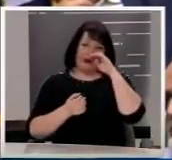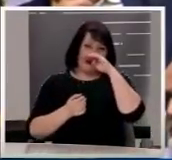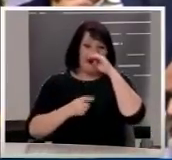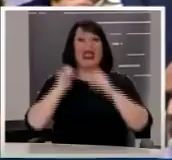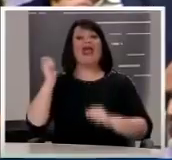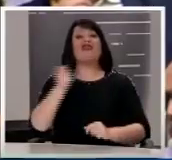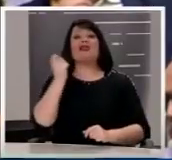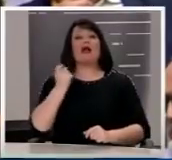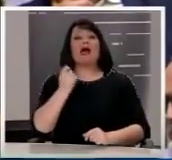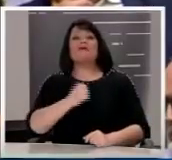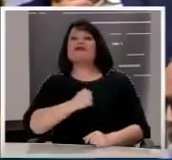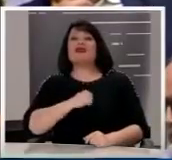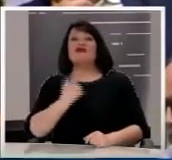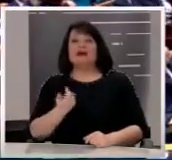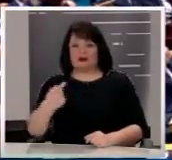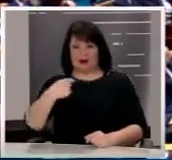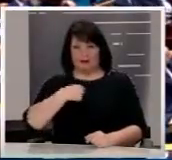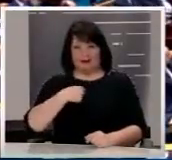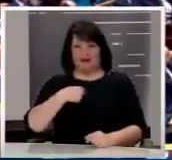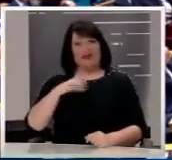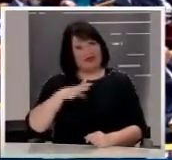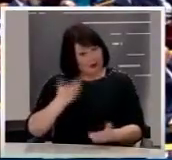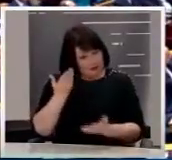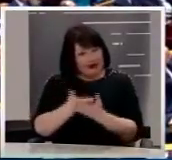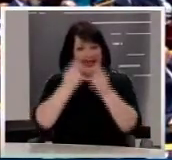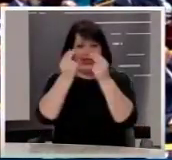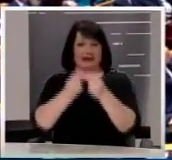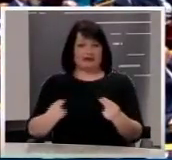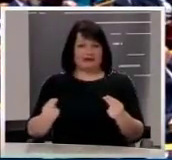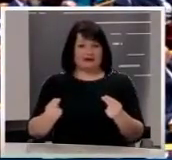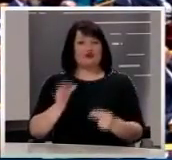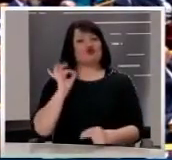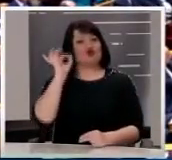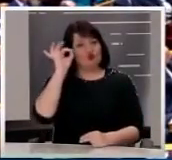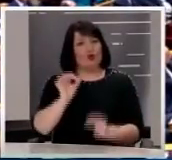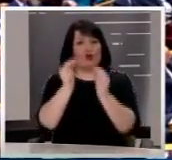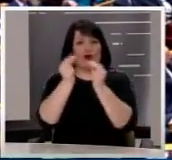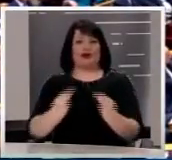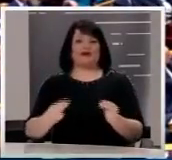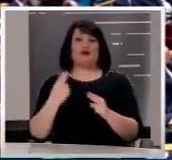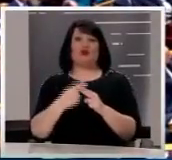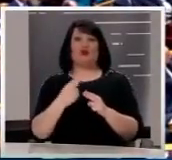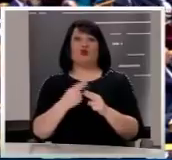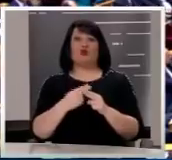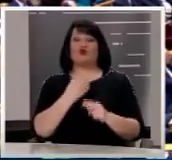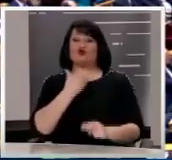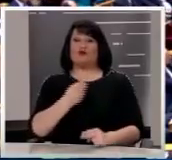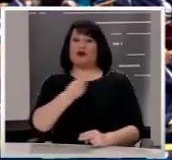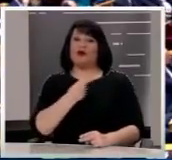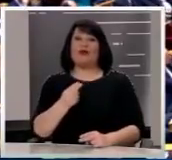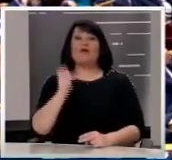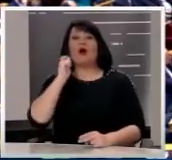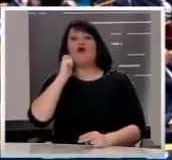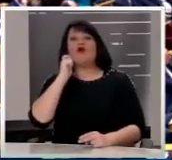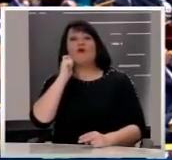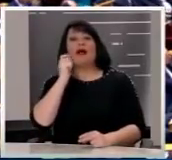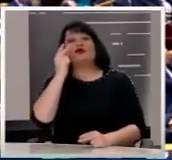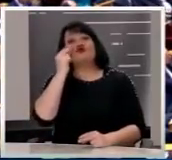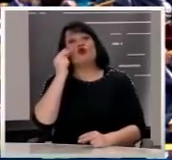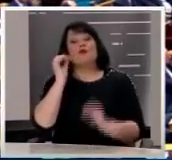γραμμή? Ότι εμείς επιδιώκουμε λύση στο κρίσιμο, στο μείζον ζήτημα της ονομασίας της γείτονος